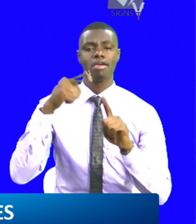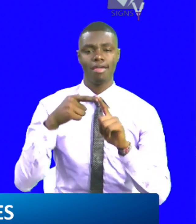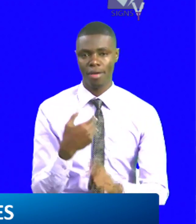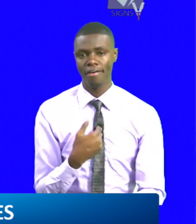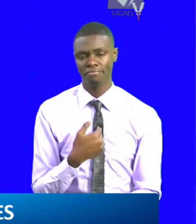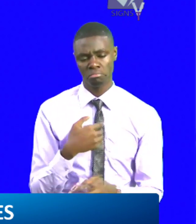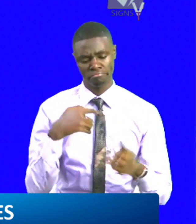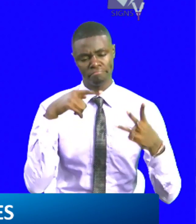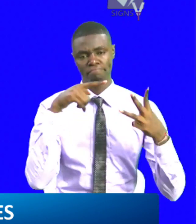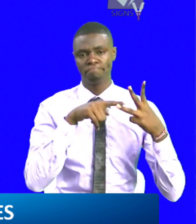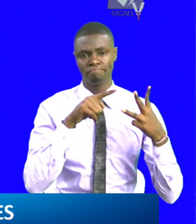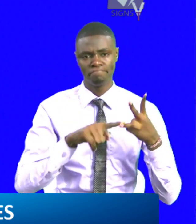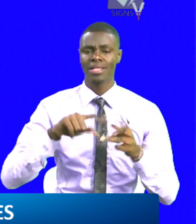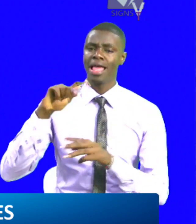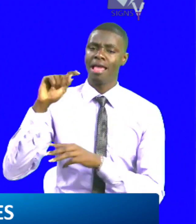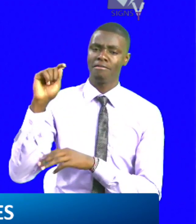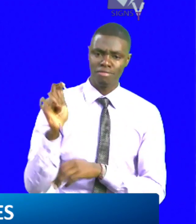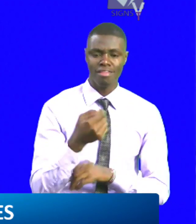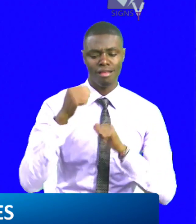Wakenya wana sababu.